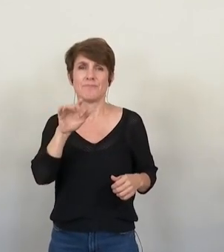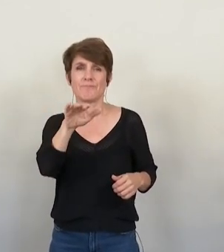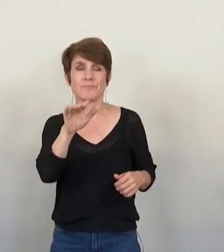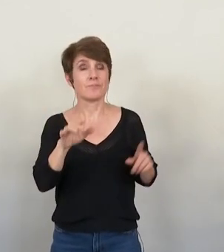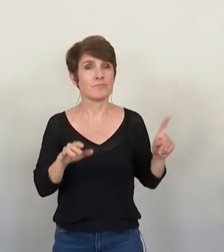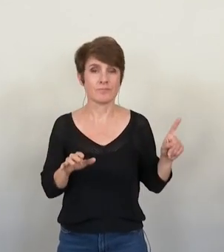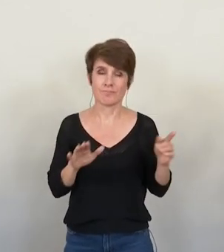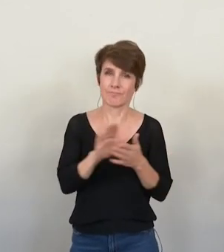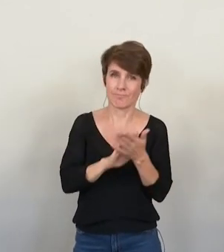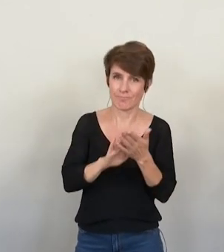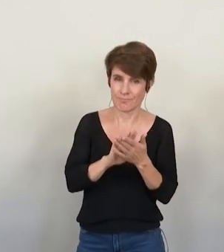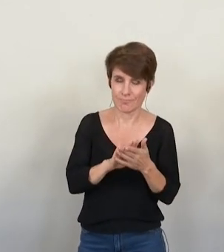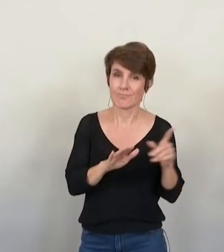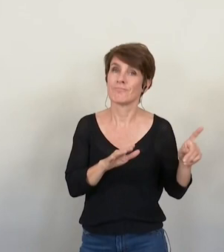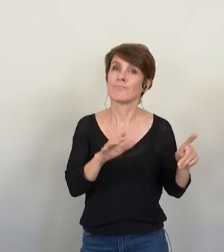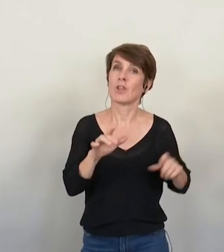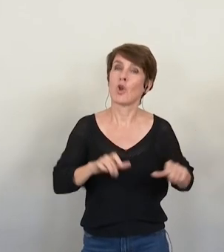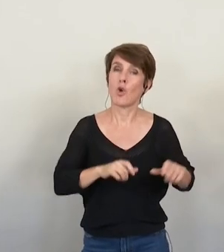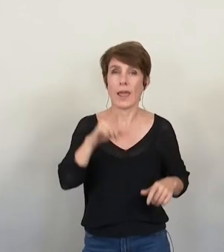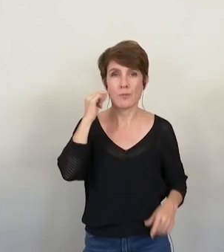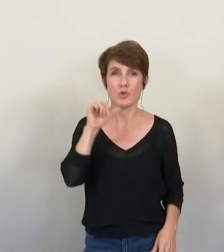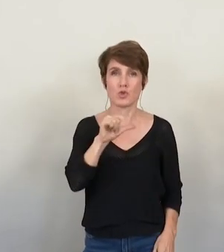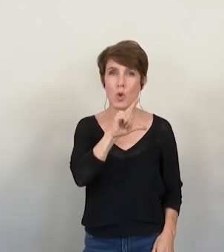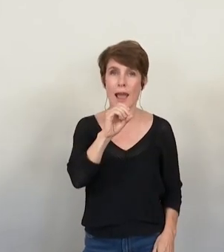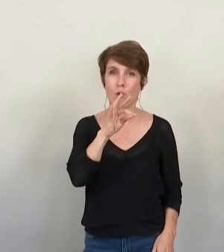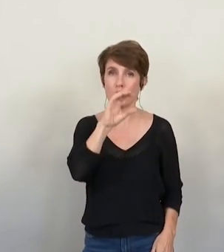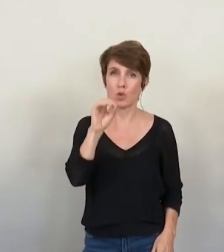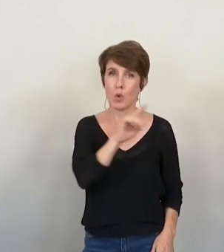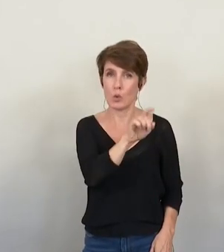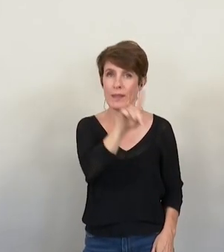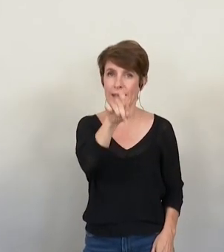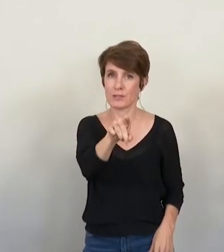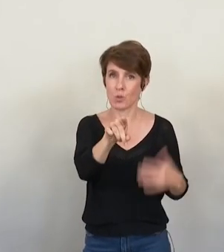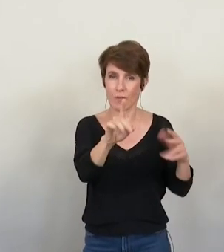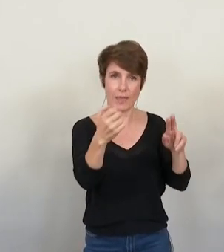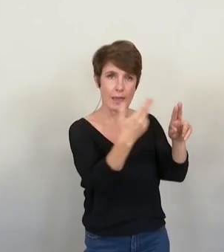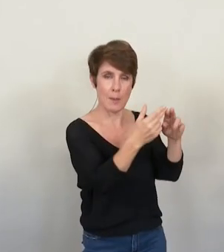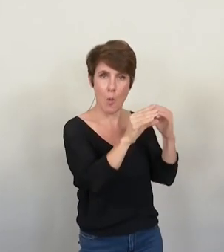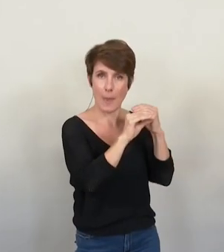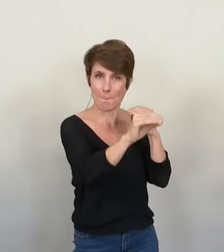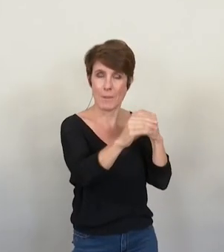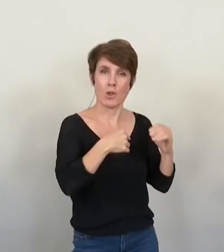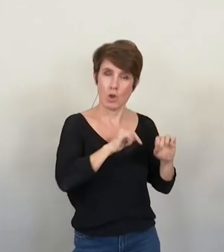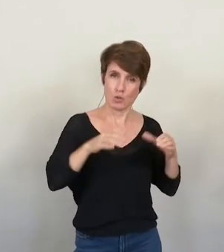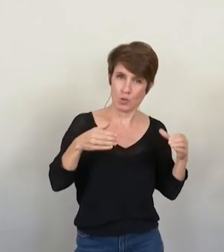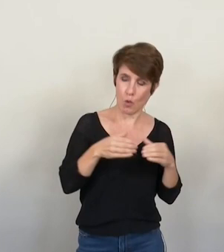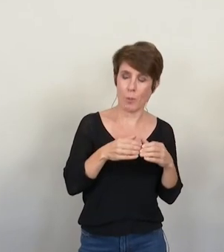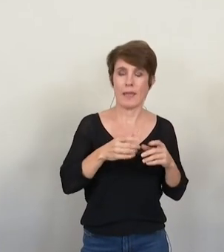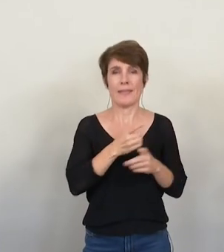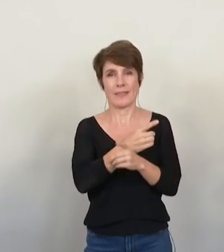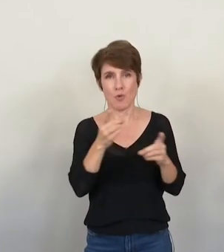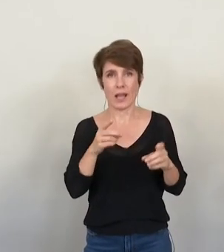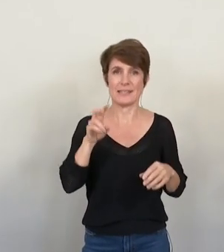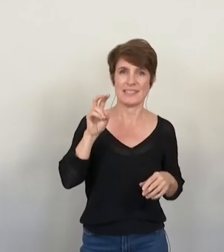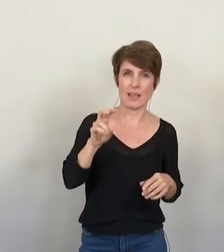saloto et c'est une question qui est importante pour nous donc le groupe Démocratie écologie solidarité souhaiterait avoir